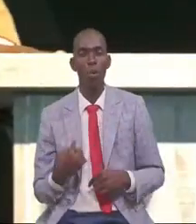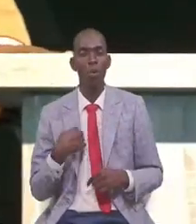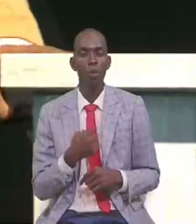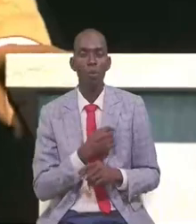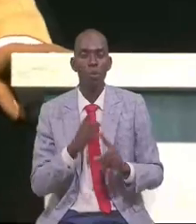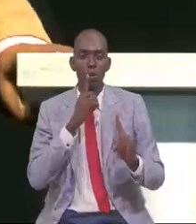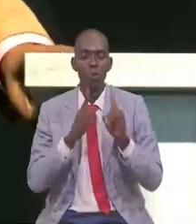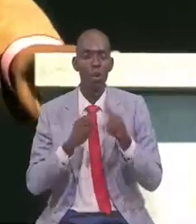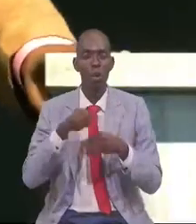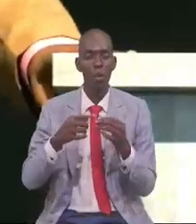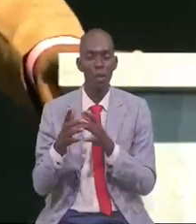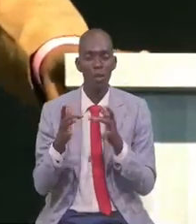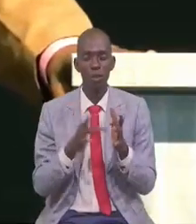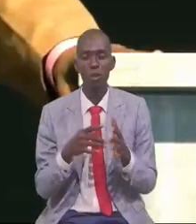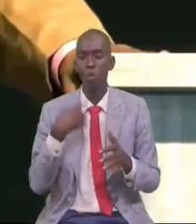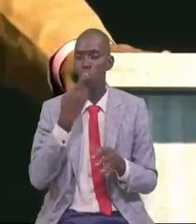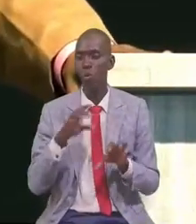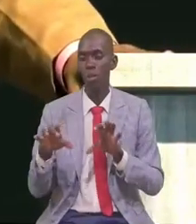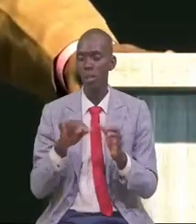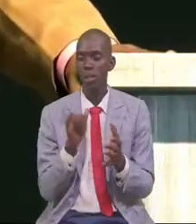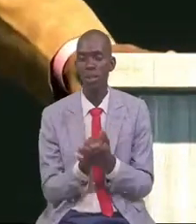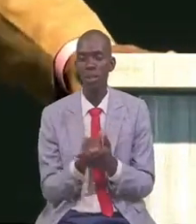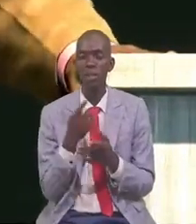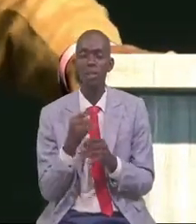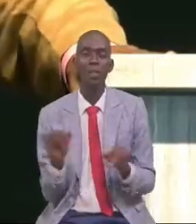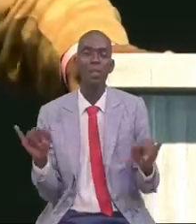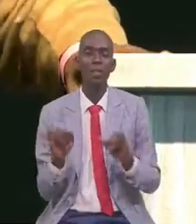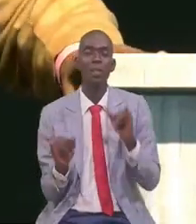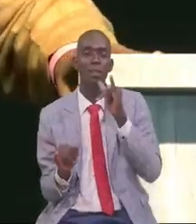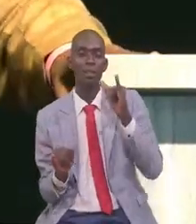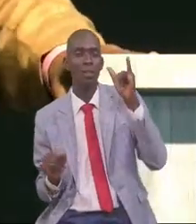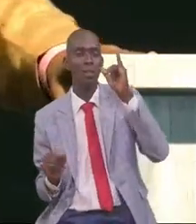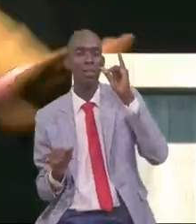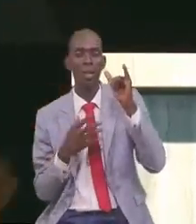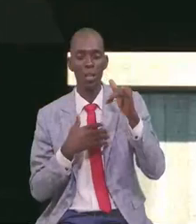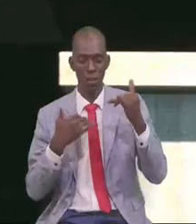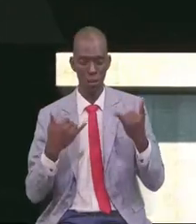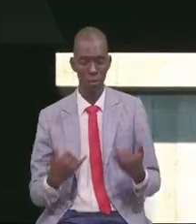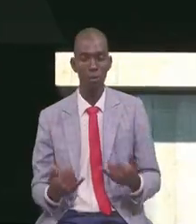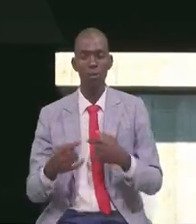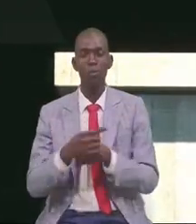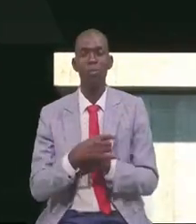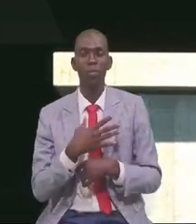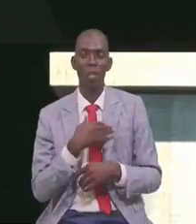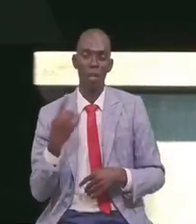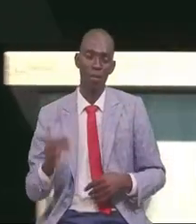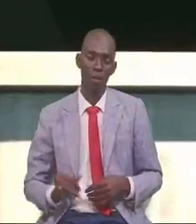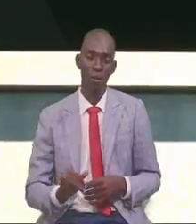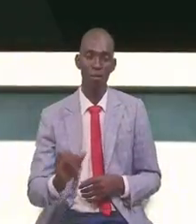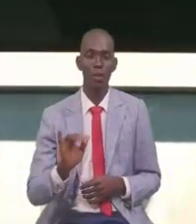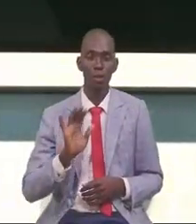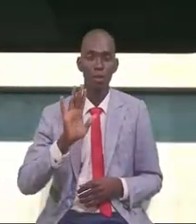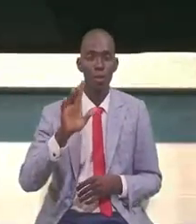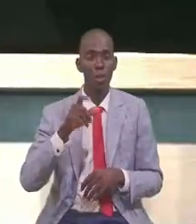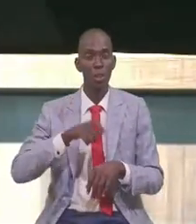fait, le même hier, aujourd'hui et éternellement. Ton tour